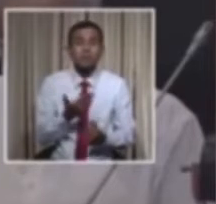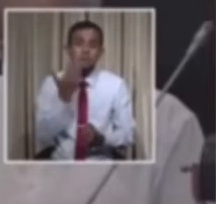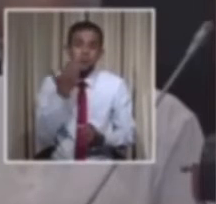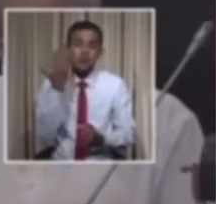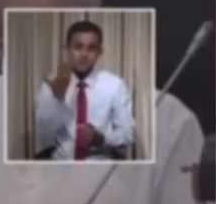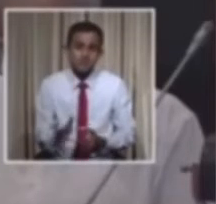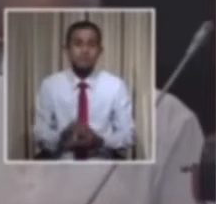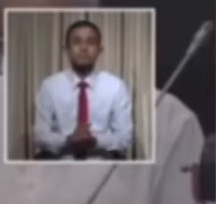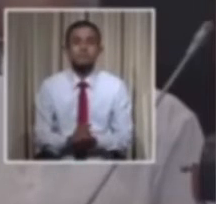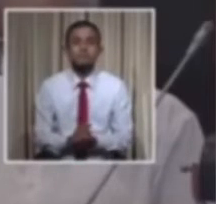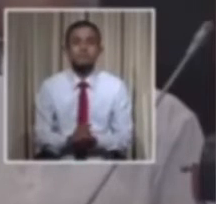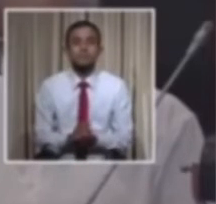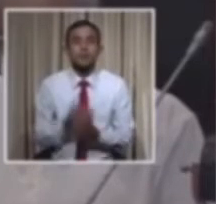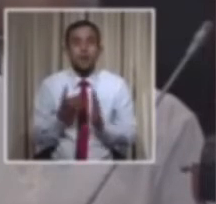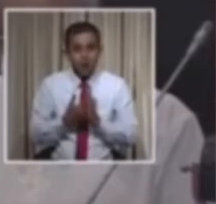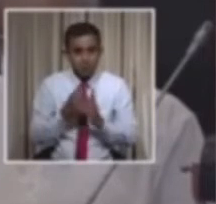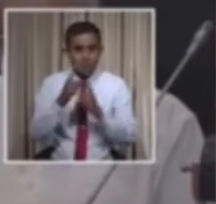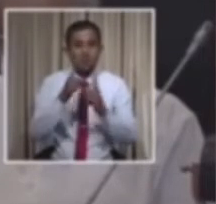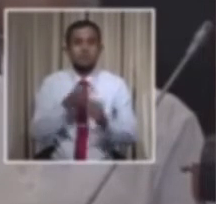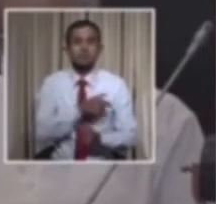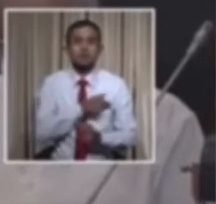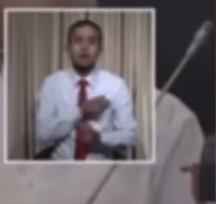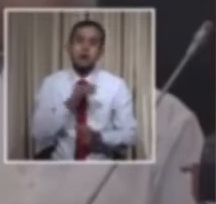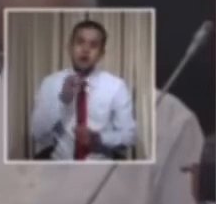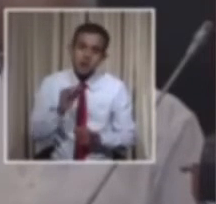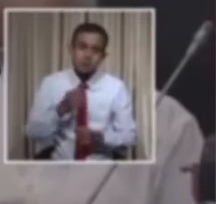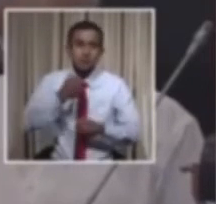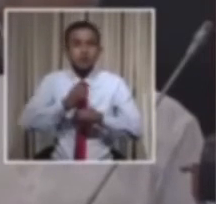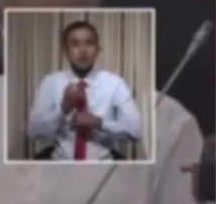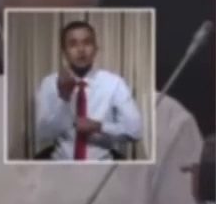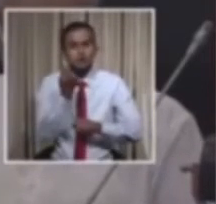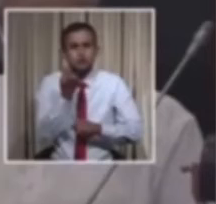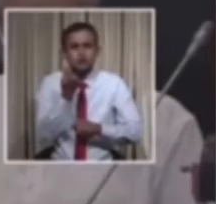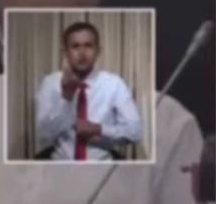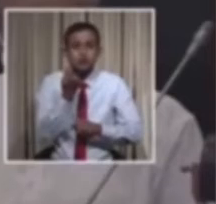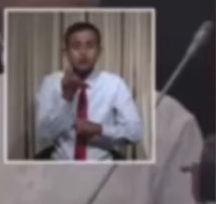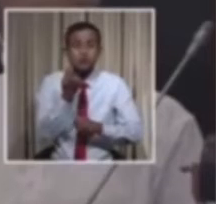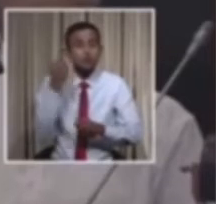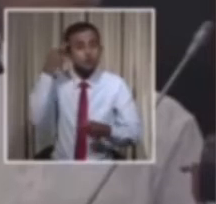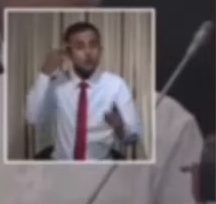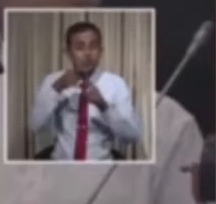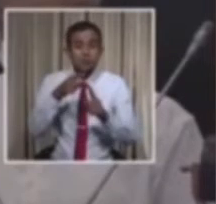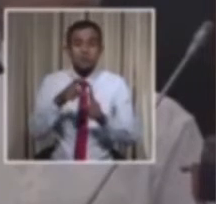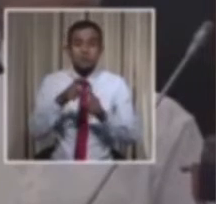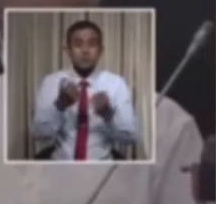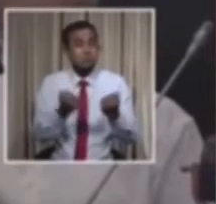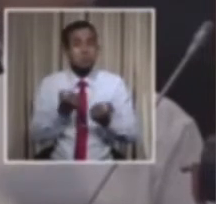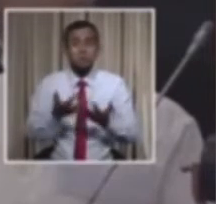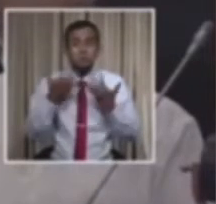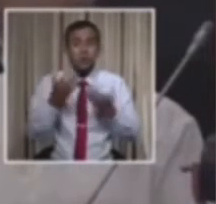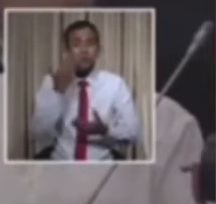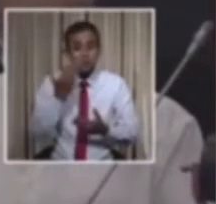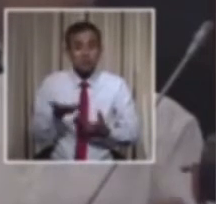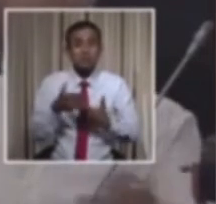செலவிடுகின்றது. சவால்களுக்கு மத்தியிலும் அரசாங்கம் நாட்டின் பொருளாதாரம் மற்றும் சமூக உட்கட்டமைப்பில் தொடர்ந்து முதலீடு